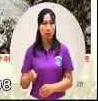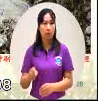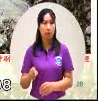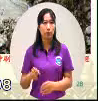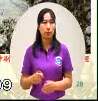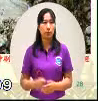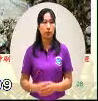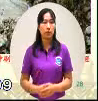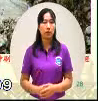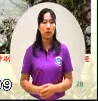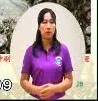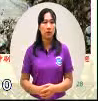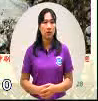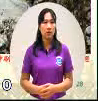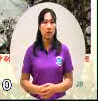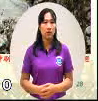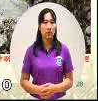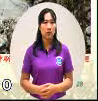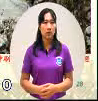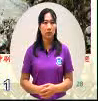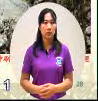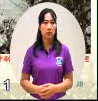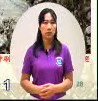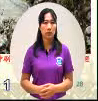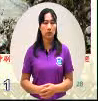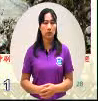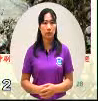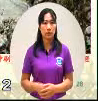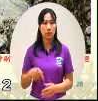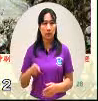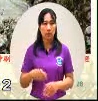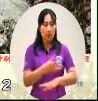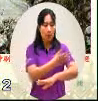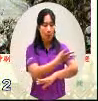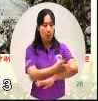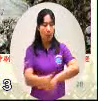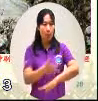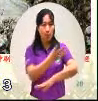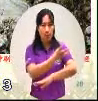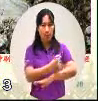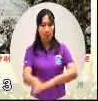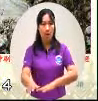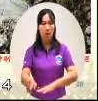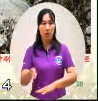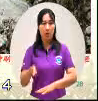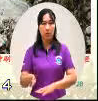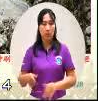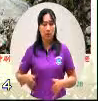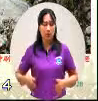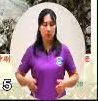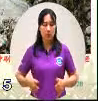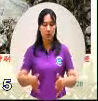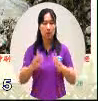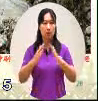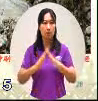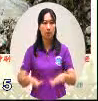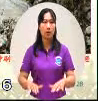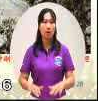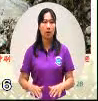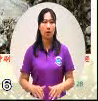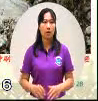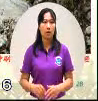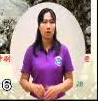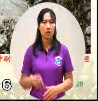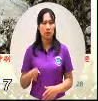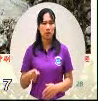个，他们的避难屋冲过去，啊，那这个是一个道路被冲了，我想，能不